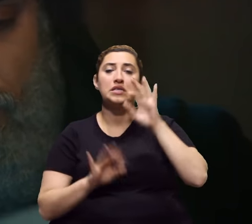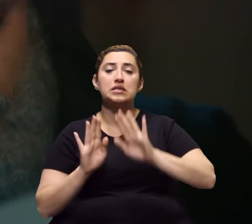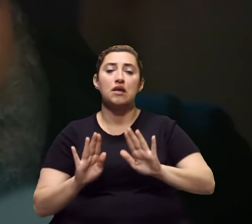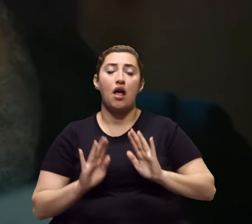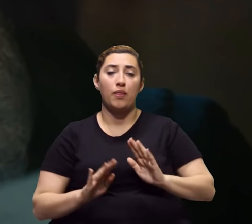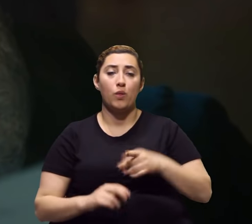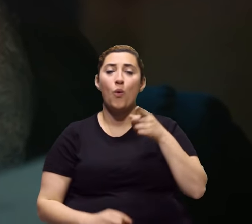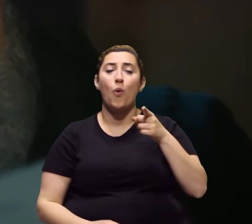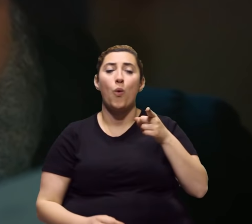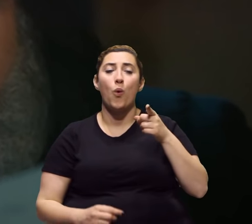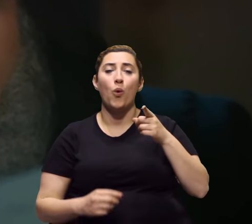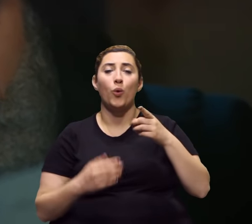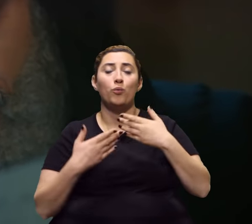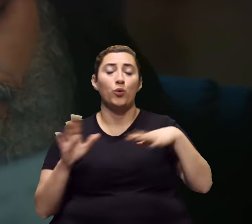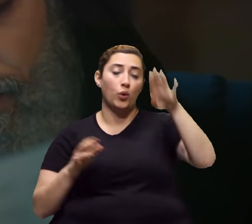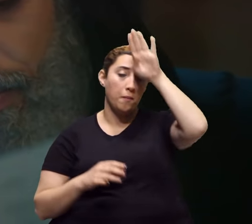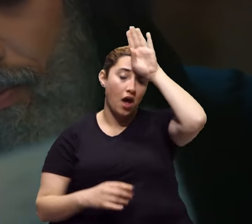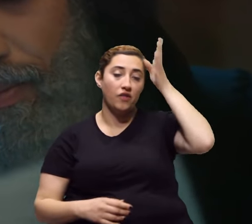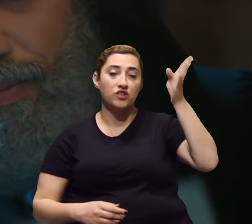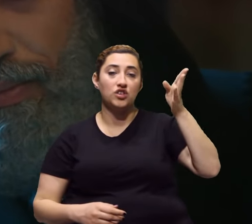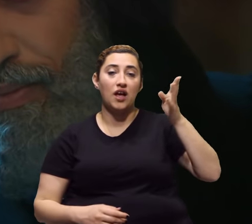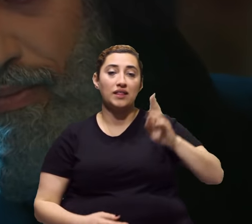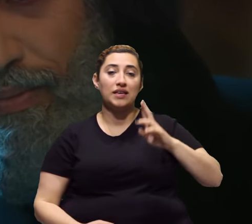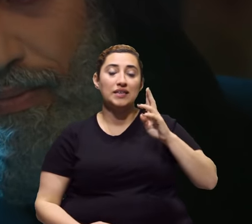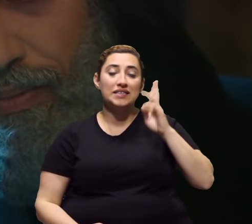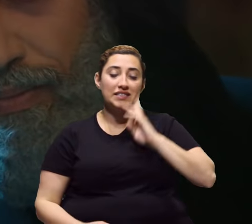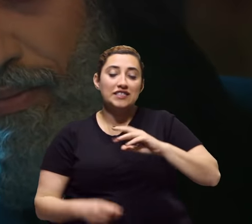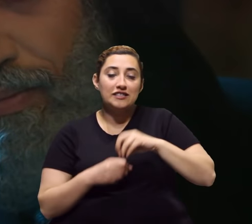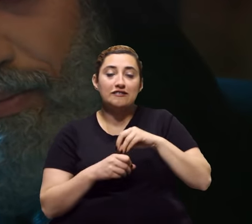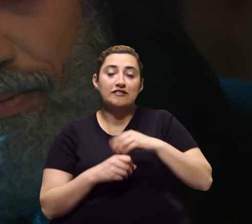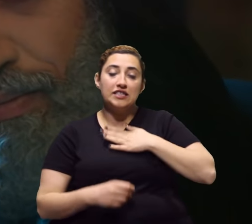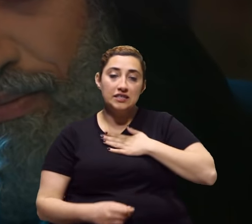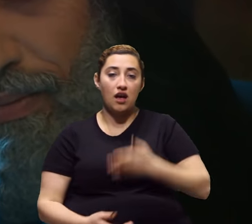idi. O kadim padişahtı. Usul içinde usul.